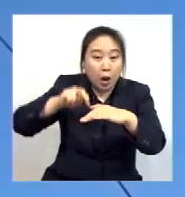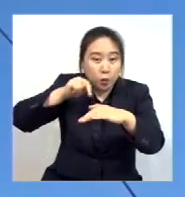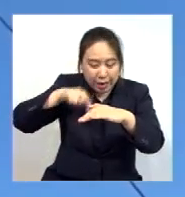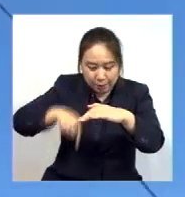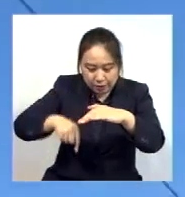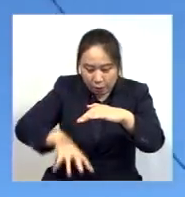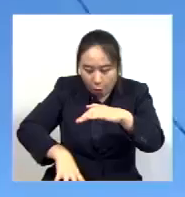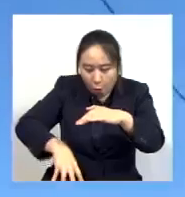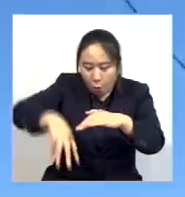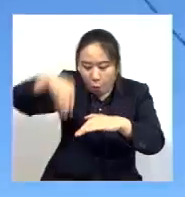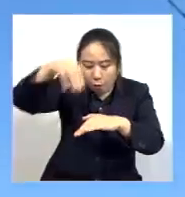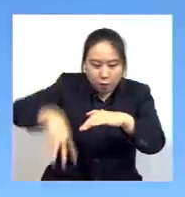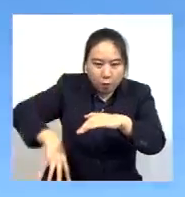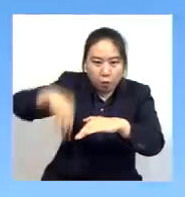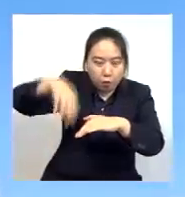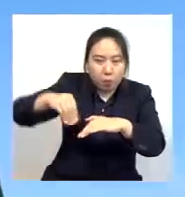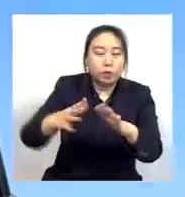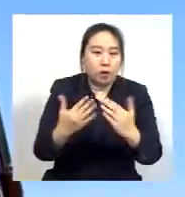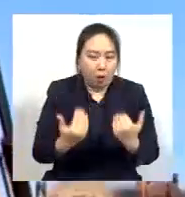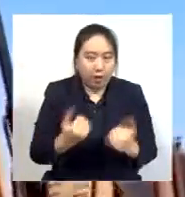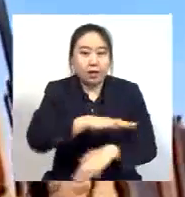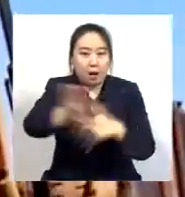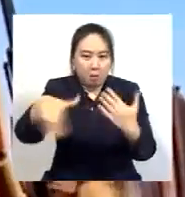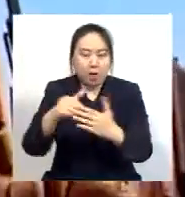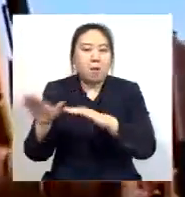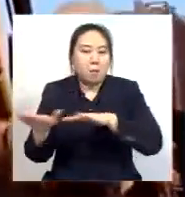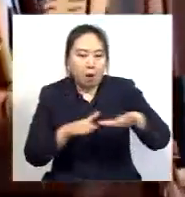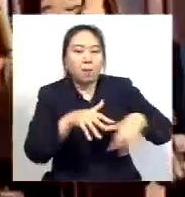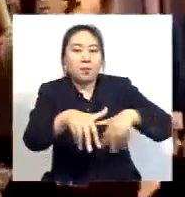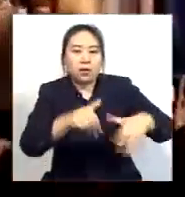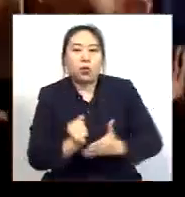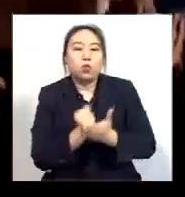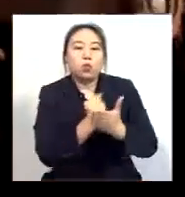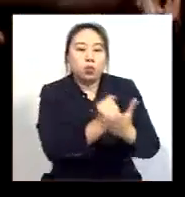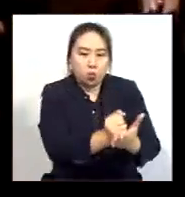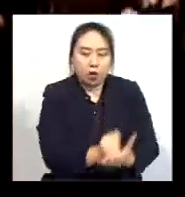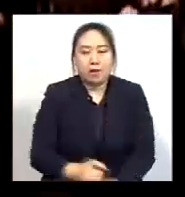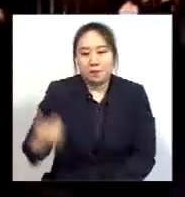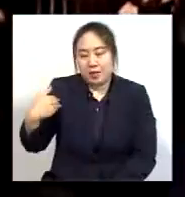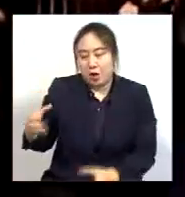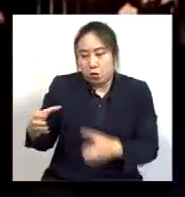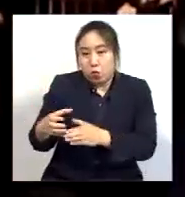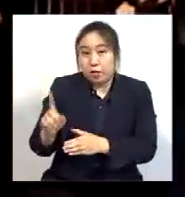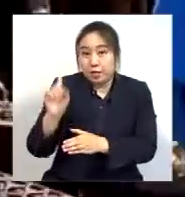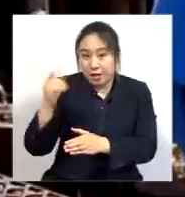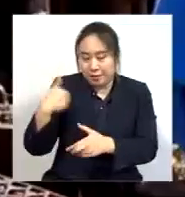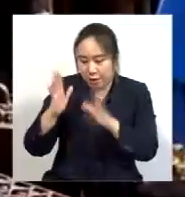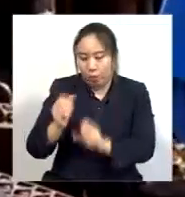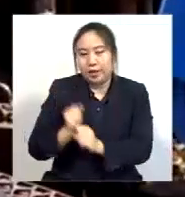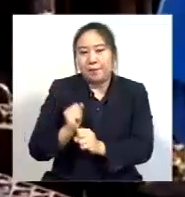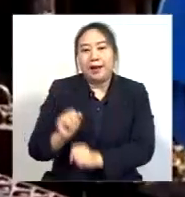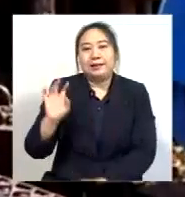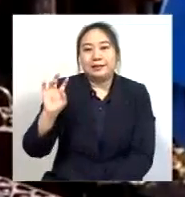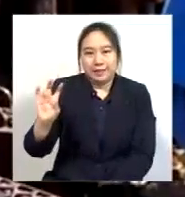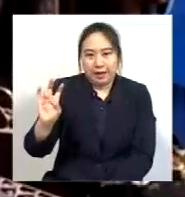ดปฏิบัติงานทุกคนมีความพร้อมในการปฏิบัติหน้าที่ช่วยเหลือประชาชนโดยชุดเจาะน้ำบาดาล1ชุดจะมีเจ้าหน้าที่7คน